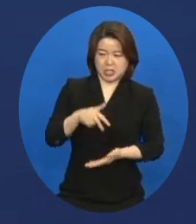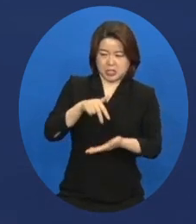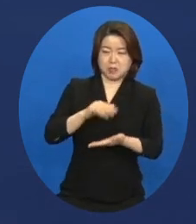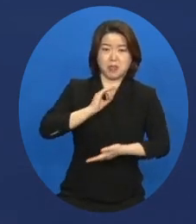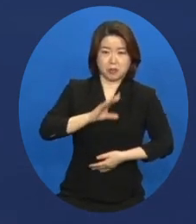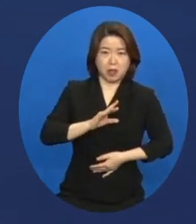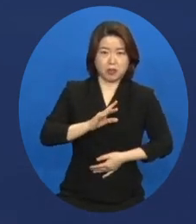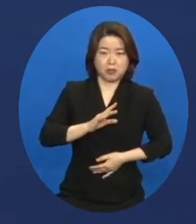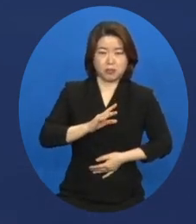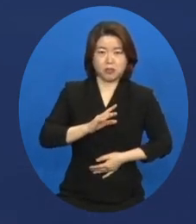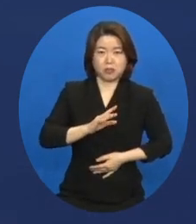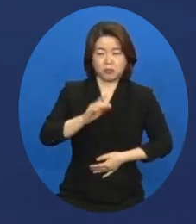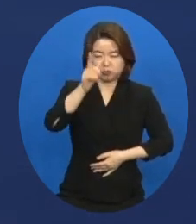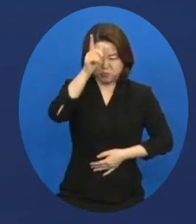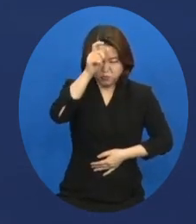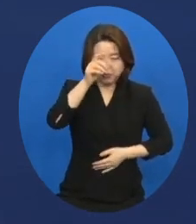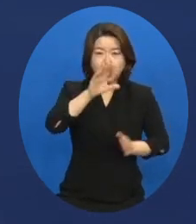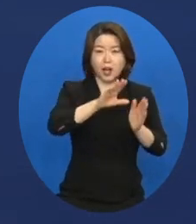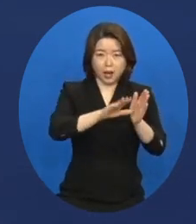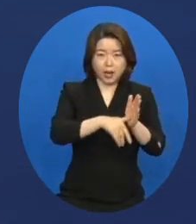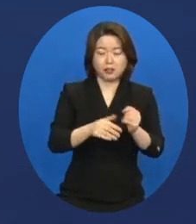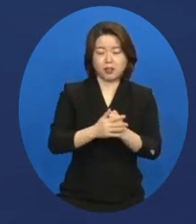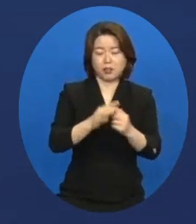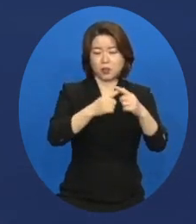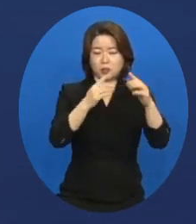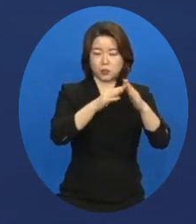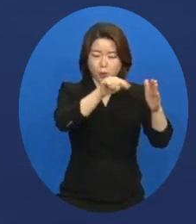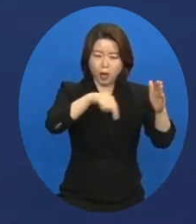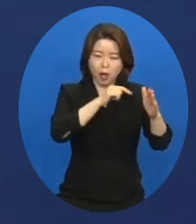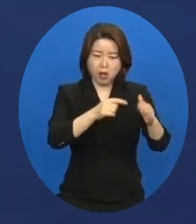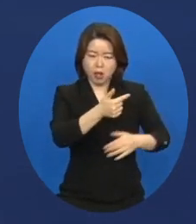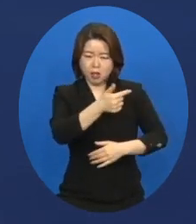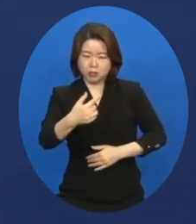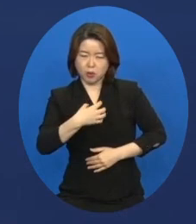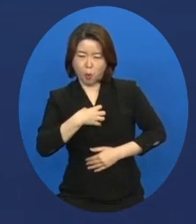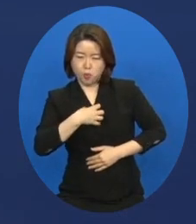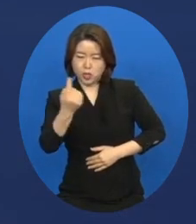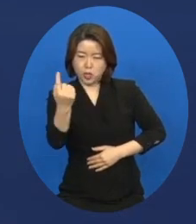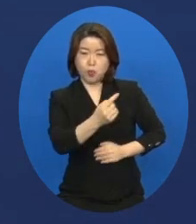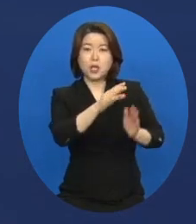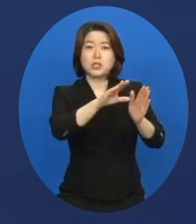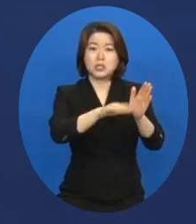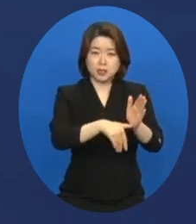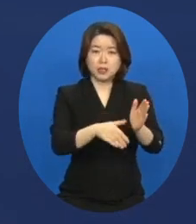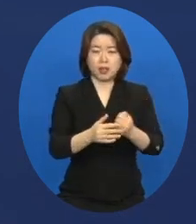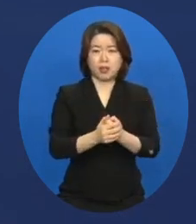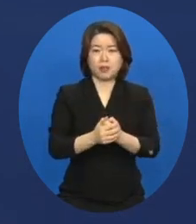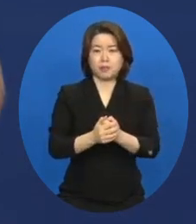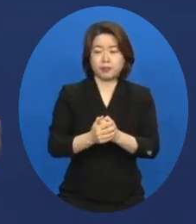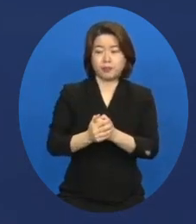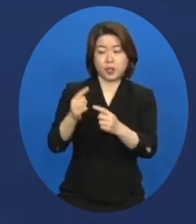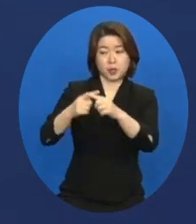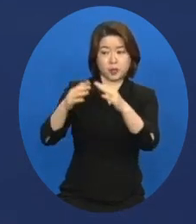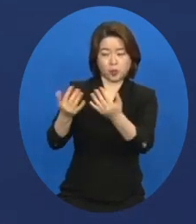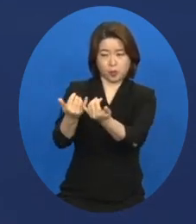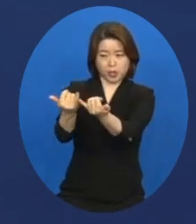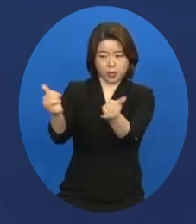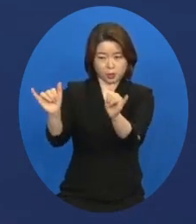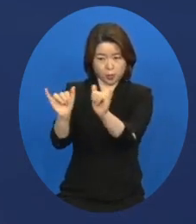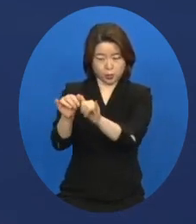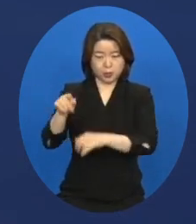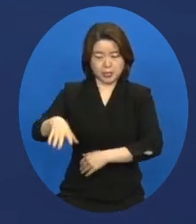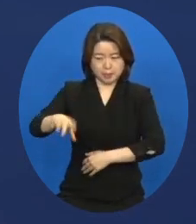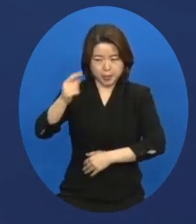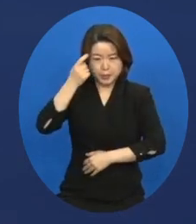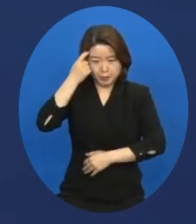주장하고 그러면서 교회 안에 큰 위기가 왔을 때 그때 교회 공동체를 먼저